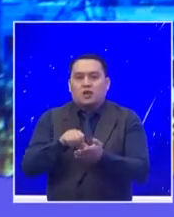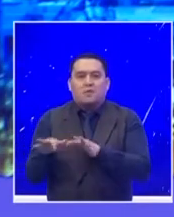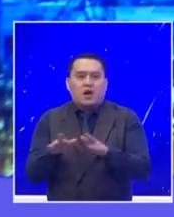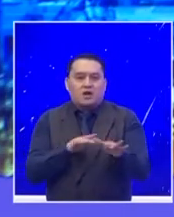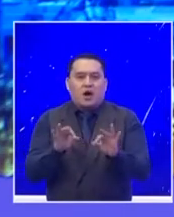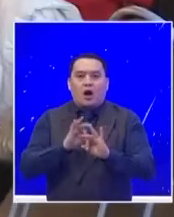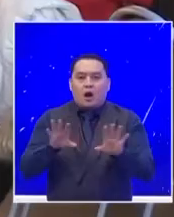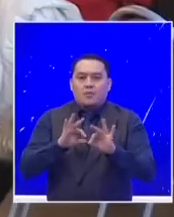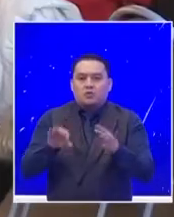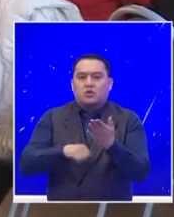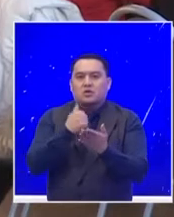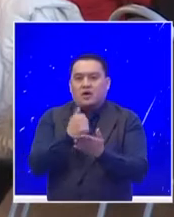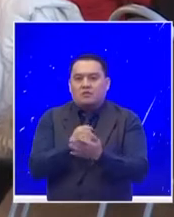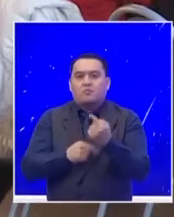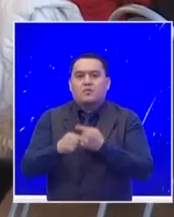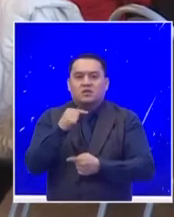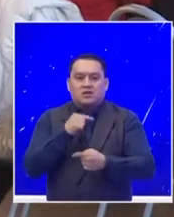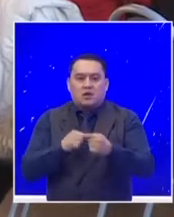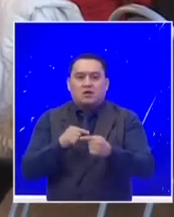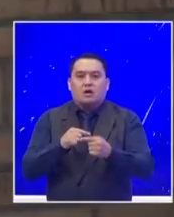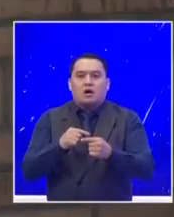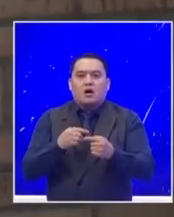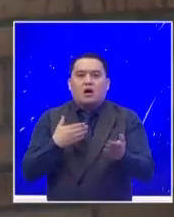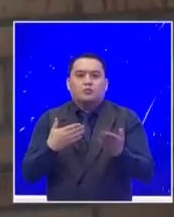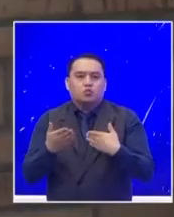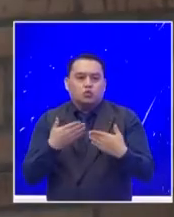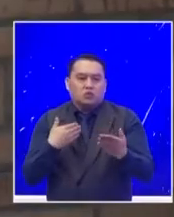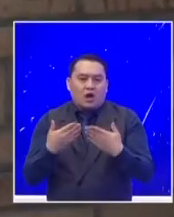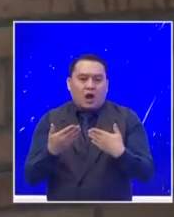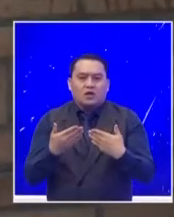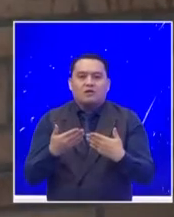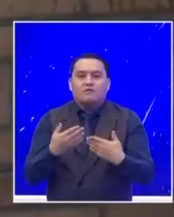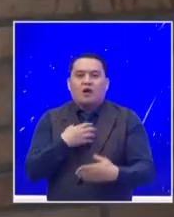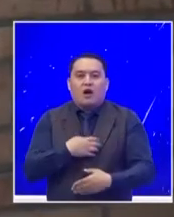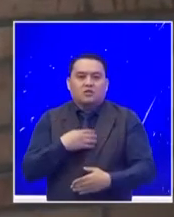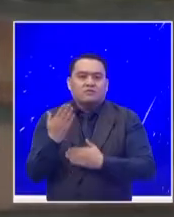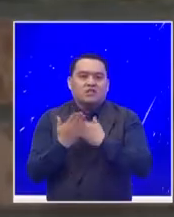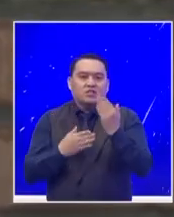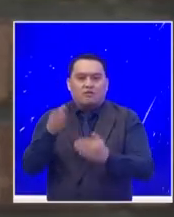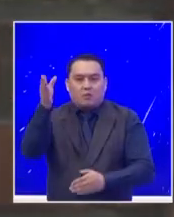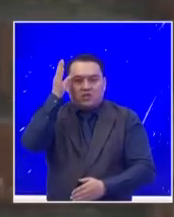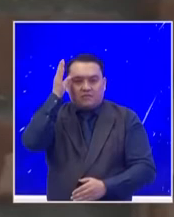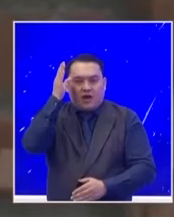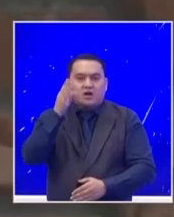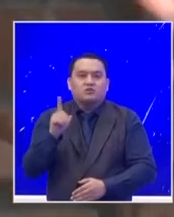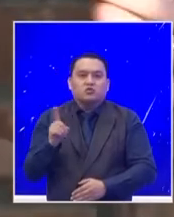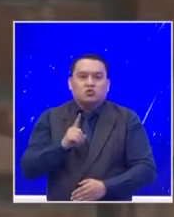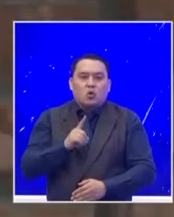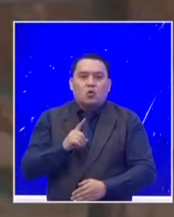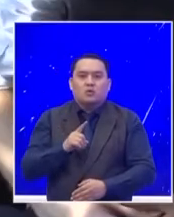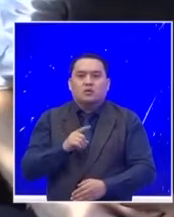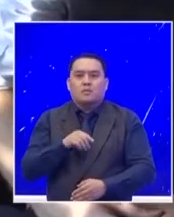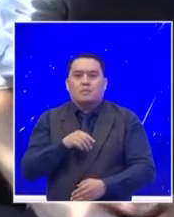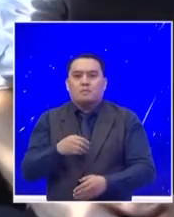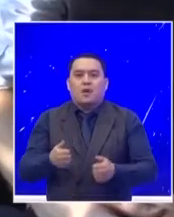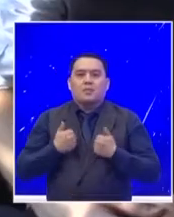мероприятия объяснили основу ведения предпринимательства, рассуждали собравшиеся и о значимости высшего образования, а также посредством